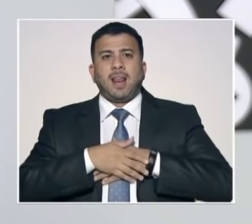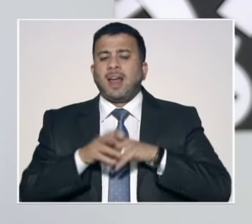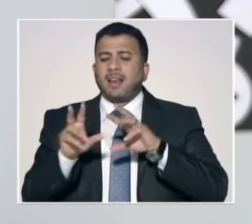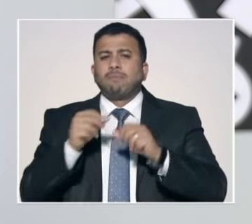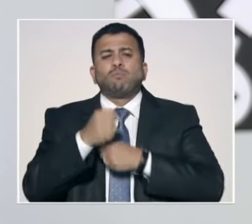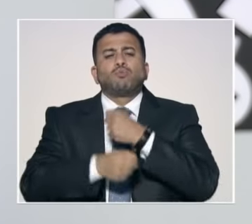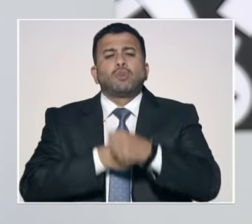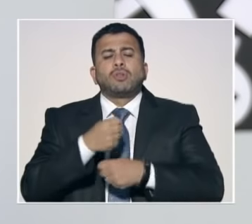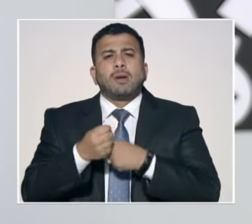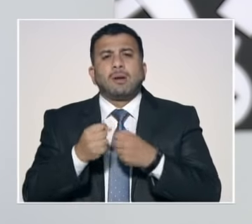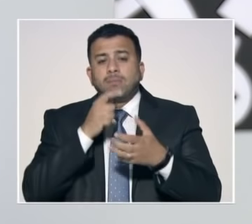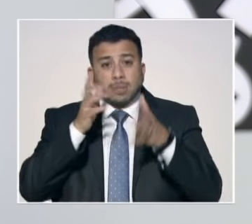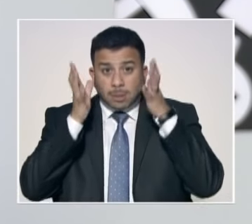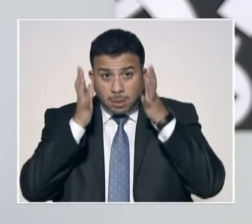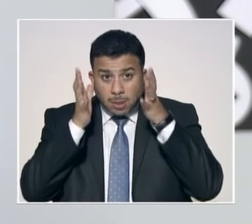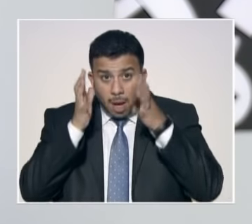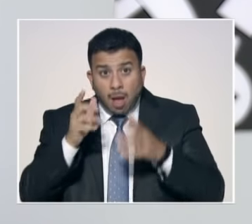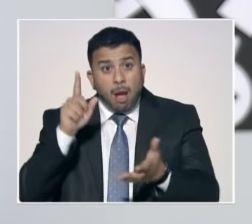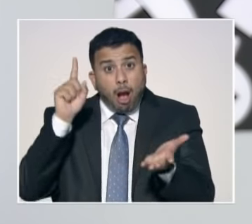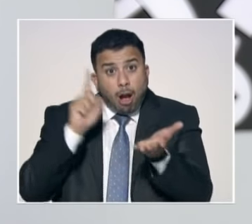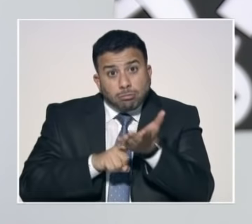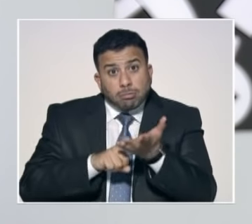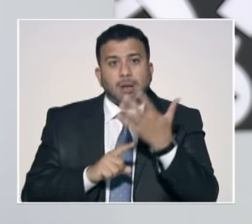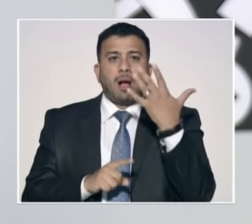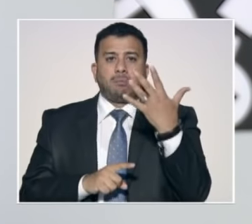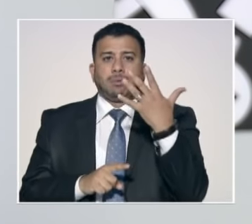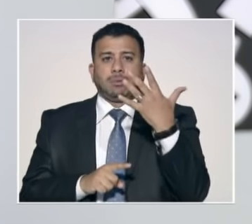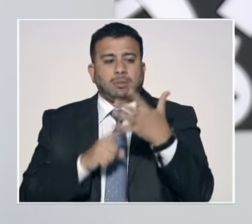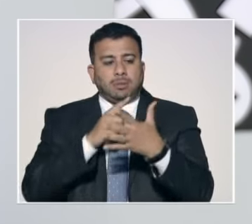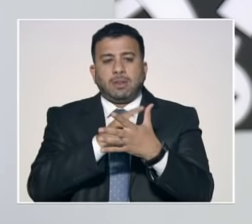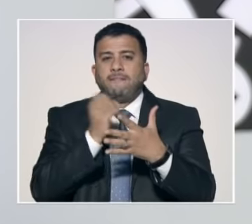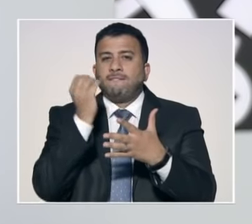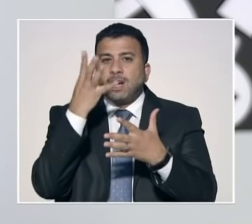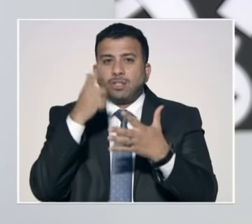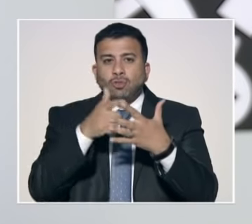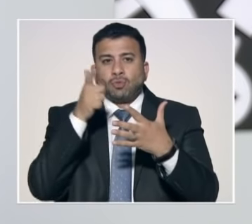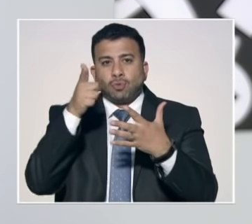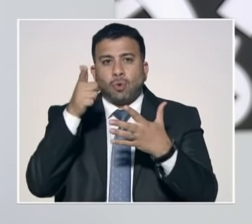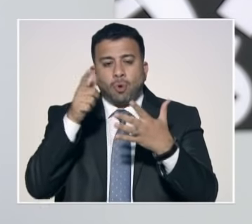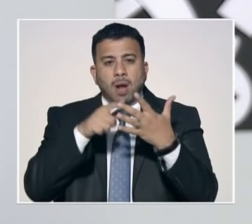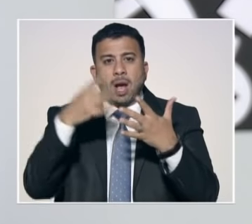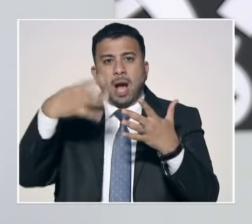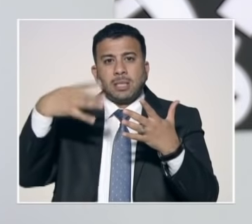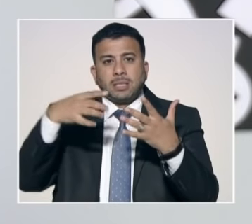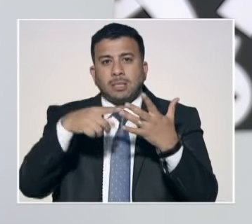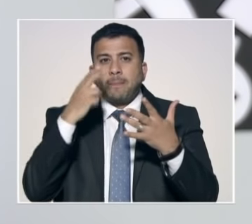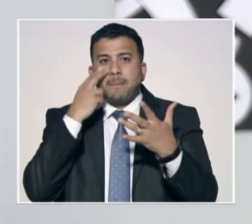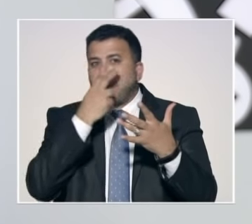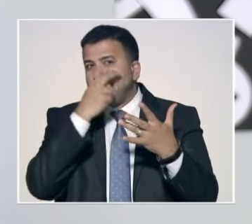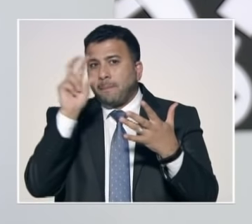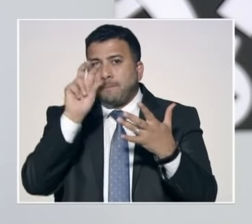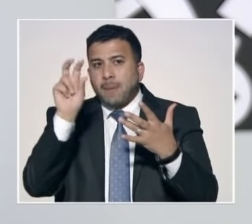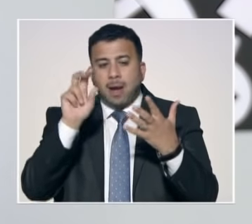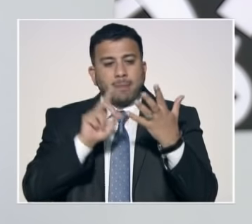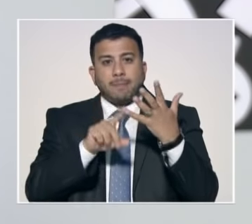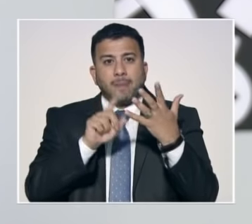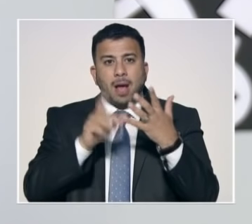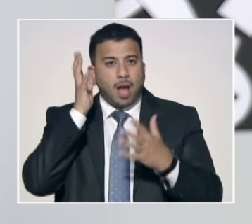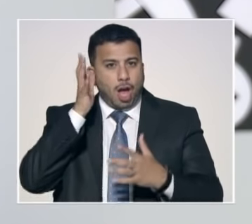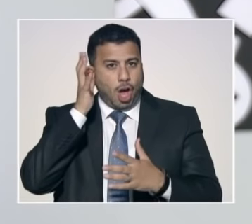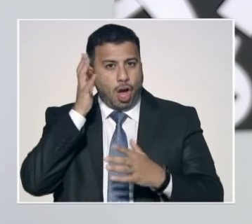نحن عندنا الفرائض خمسة: صلاة الفجر والظهر والعصر والمغرب والعشاء، وكذلك صلاة الجمعة. أما